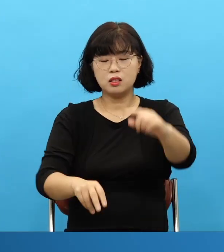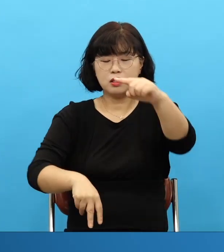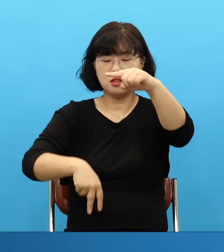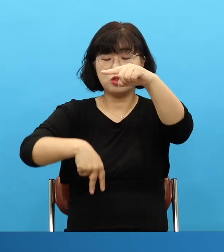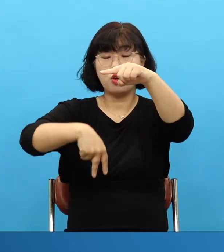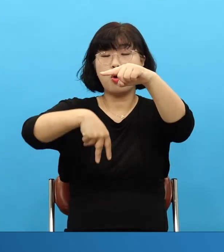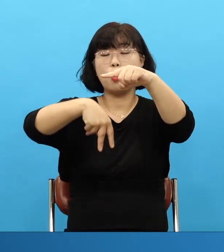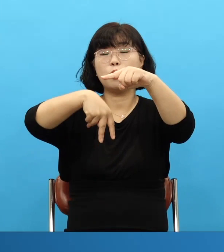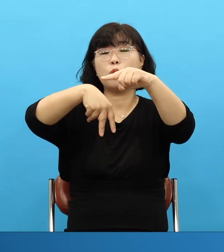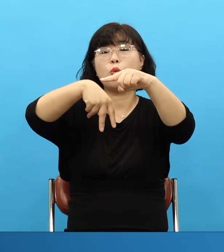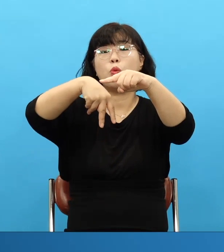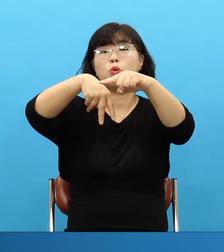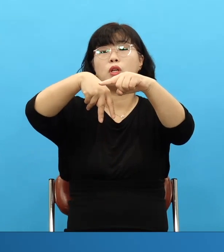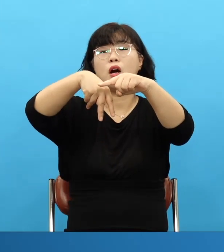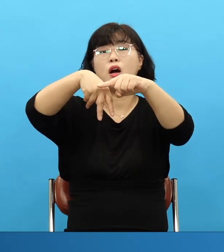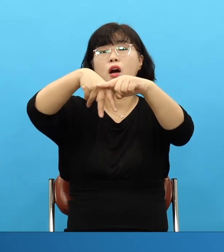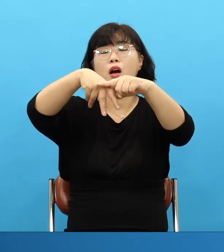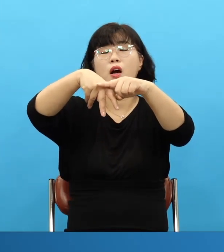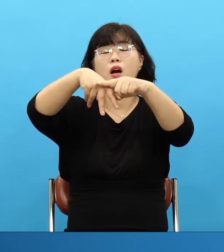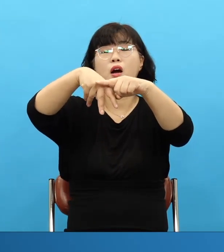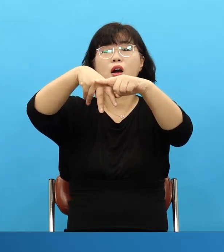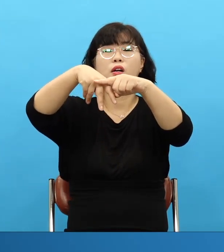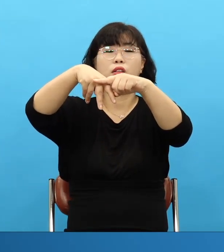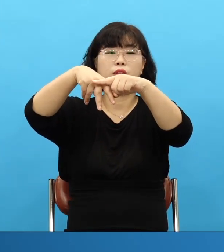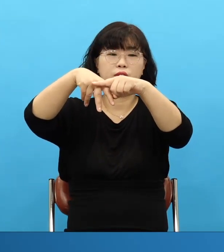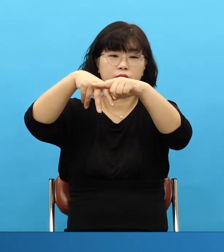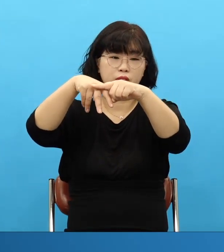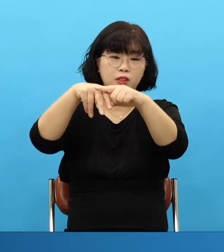십자가에 졌도다.